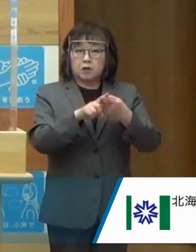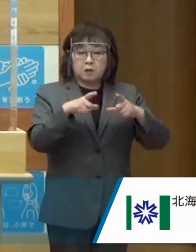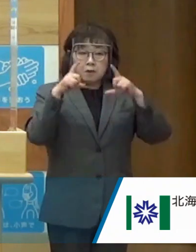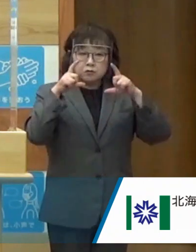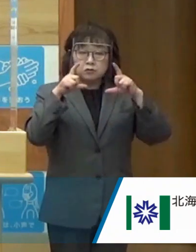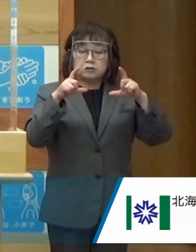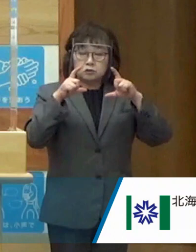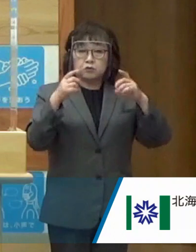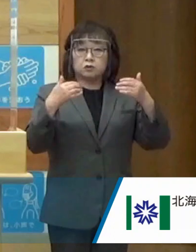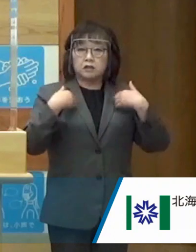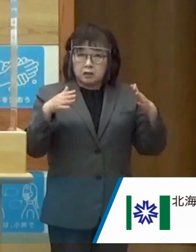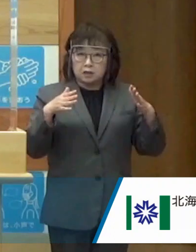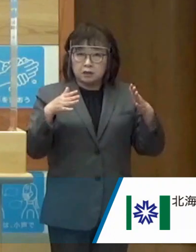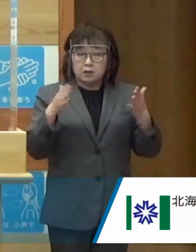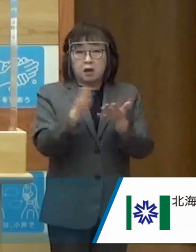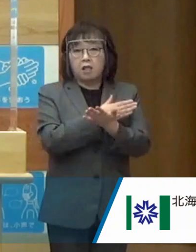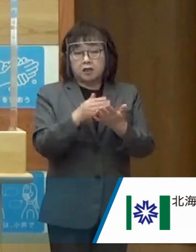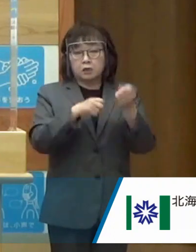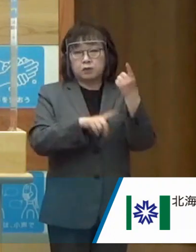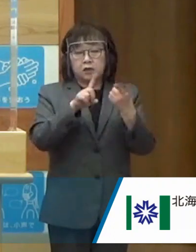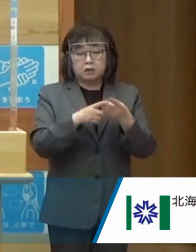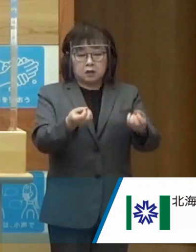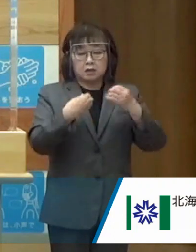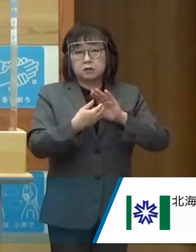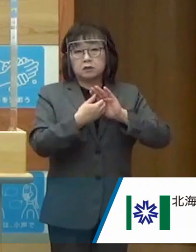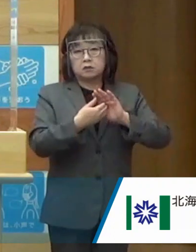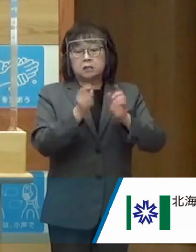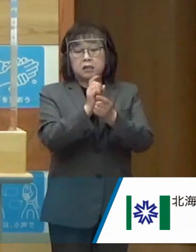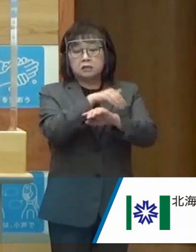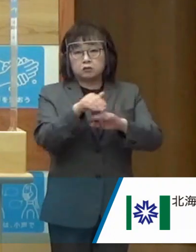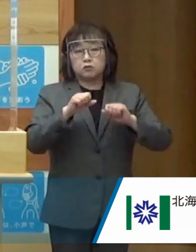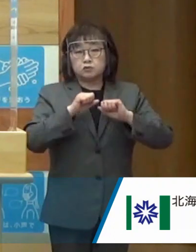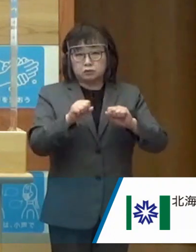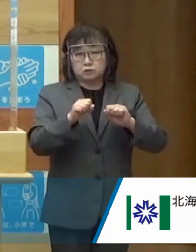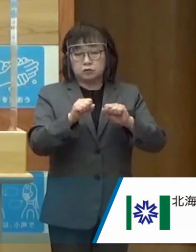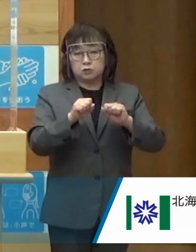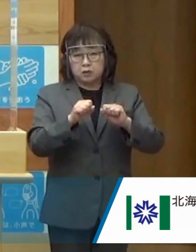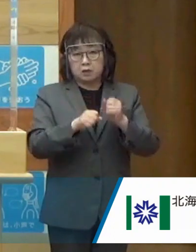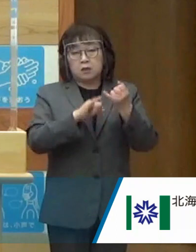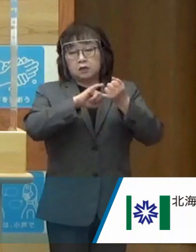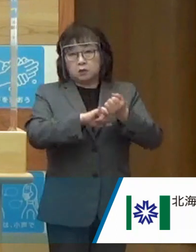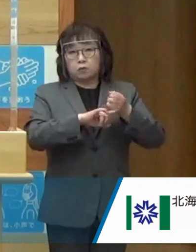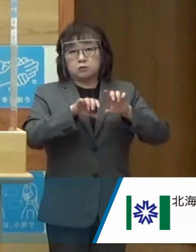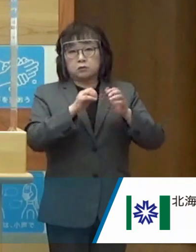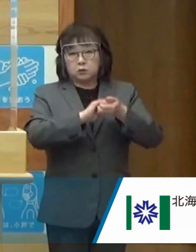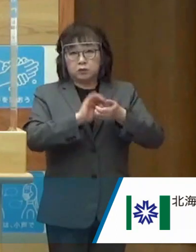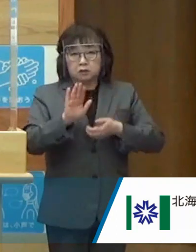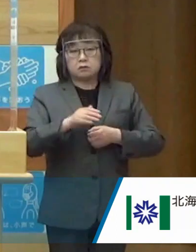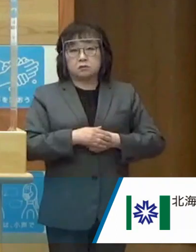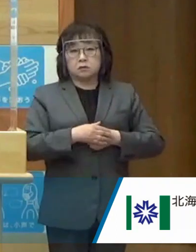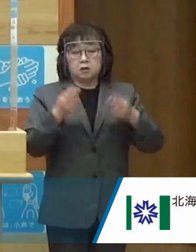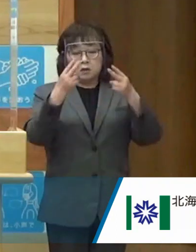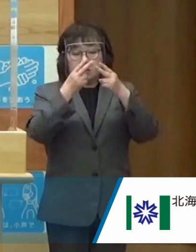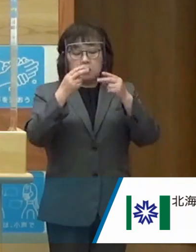スクの適切な着用といった基本的な感染対策の実施が前提になります。今年